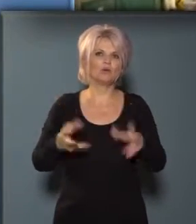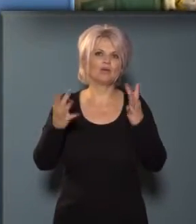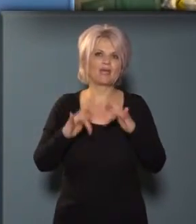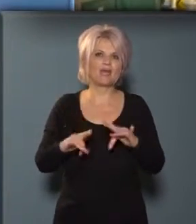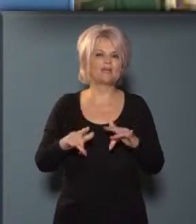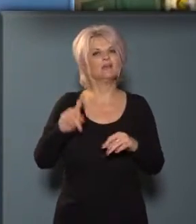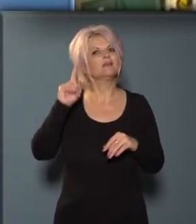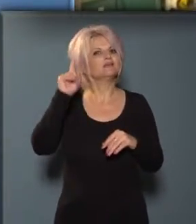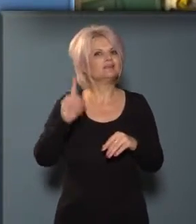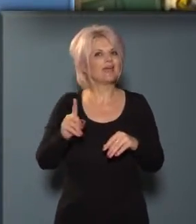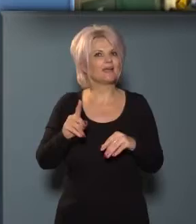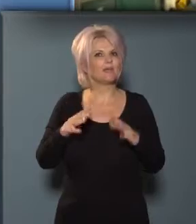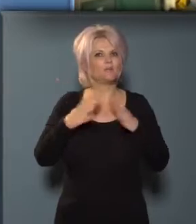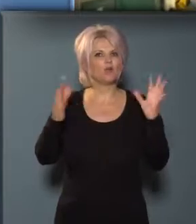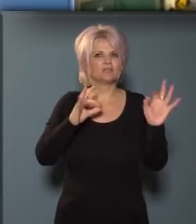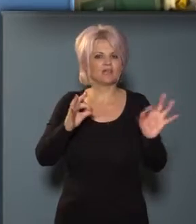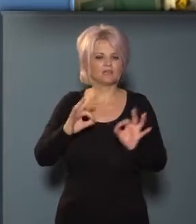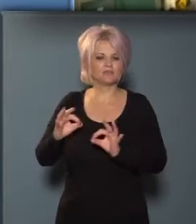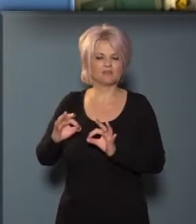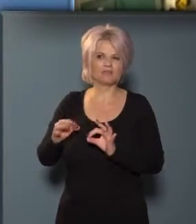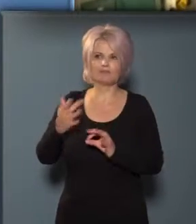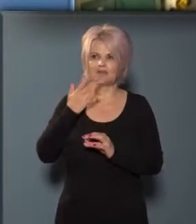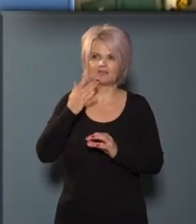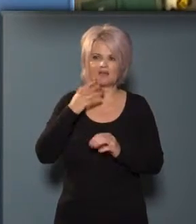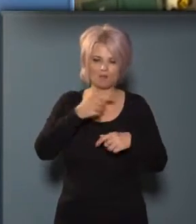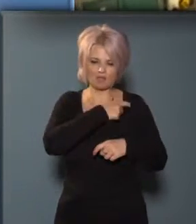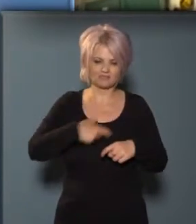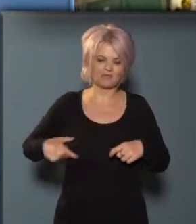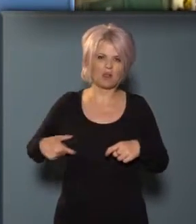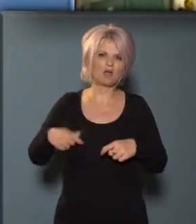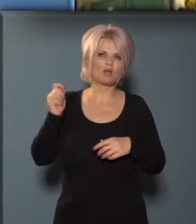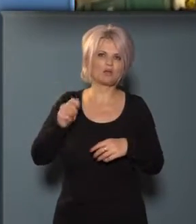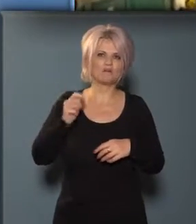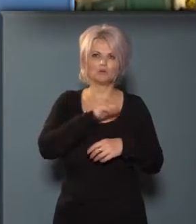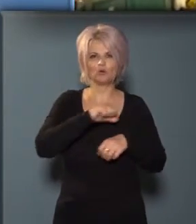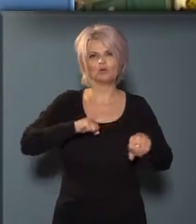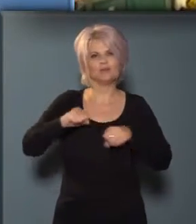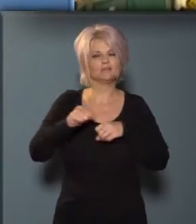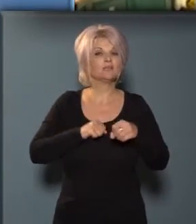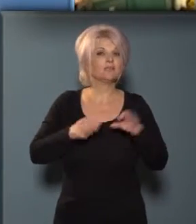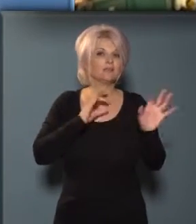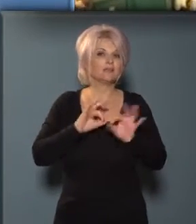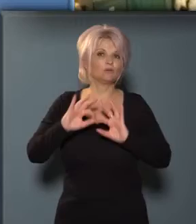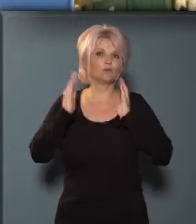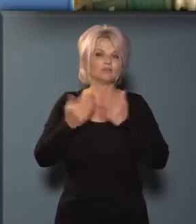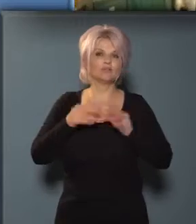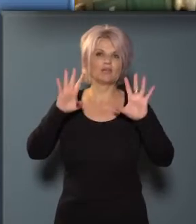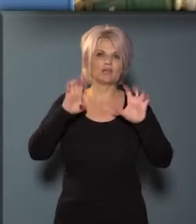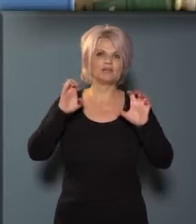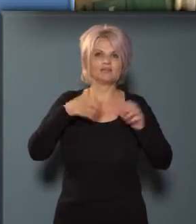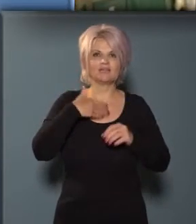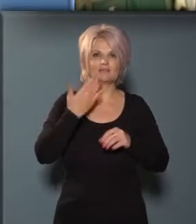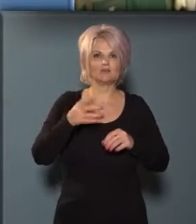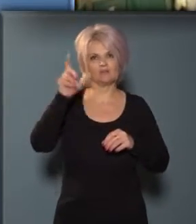De nagyobb rendezvényekre, tehát gondolok itt szalagavatóra, vagy akár egy önkormányzati rendezvényre, összesen